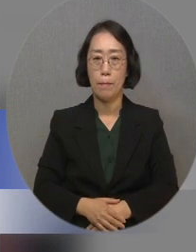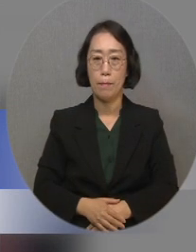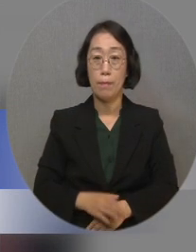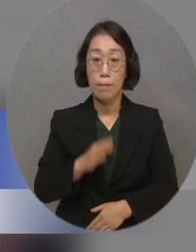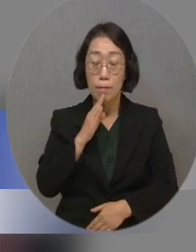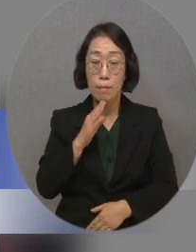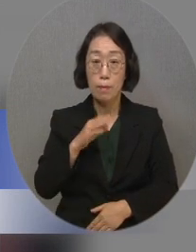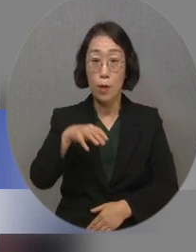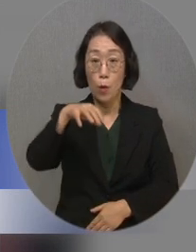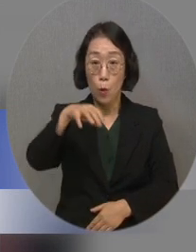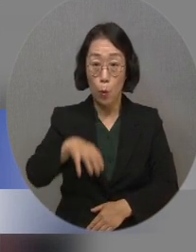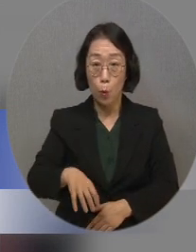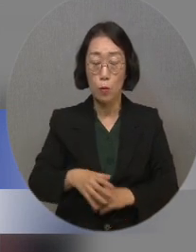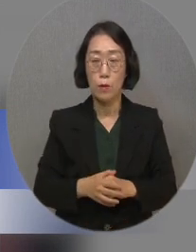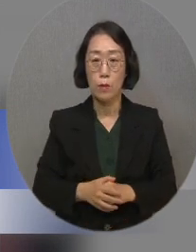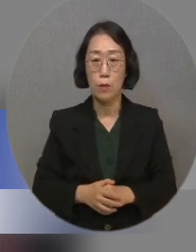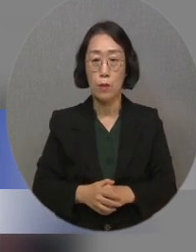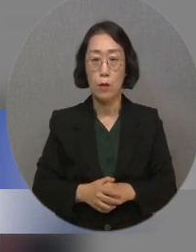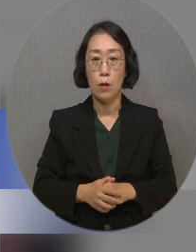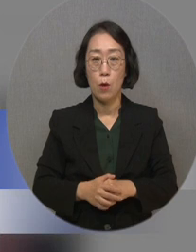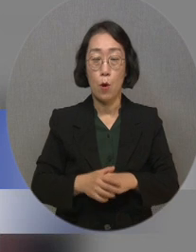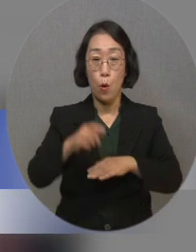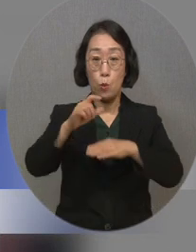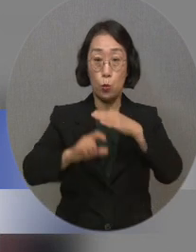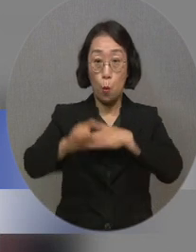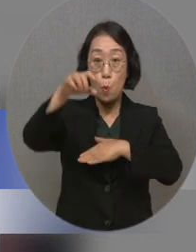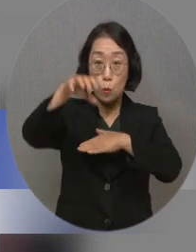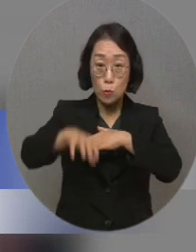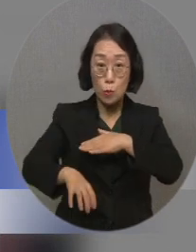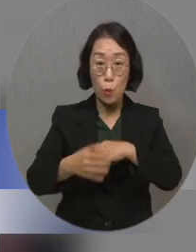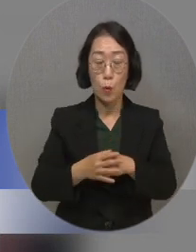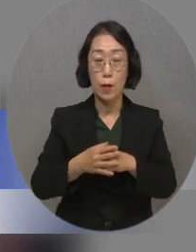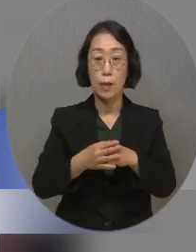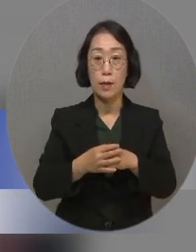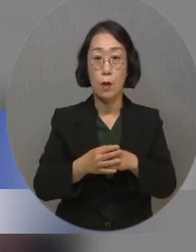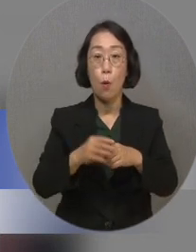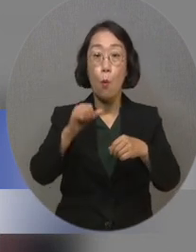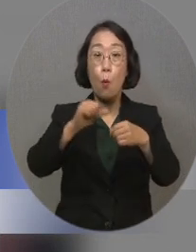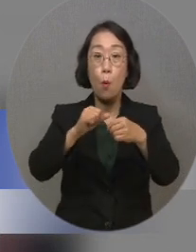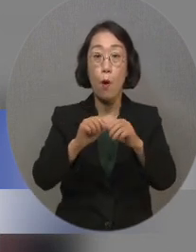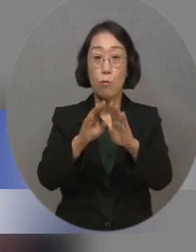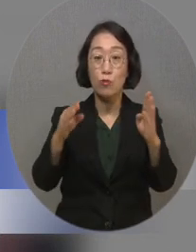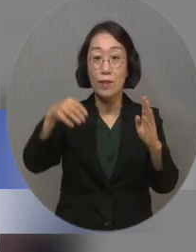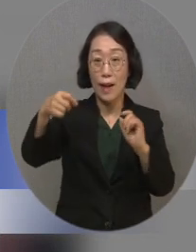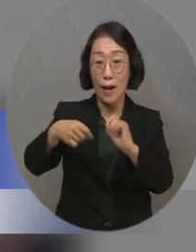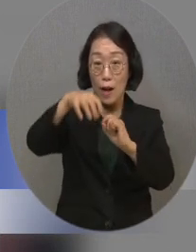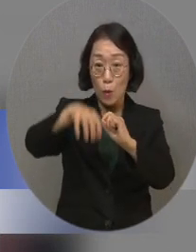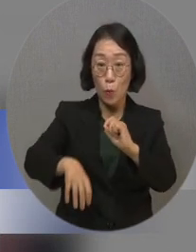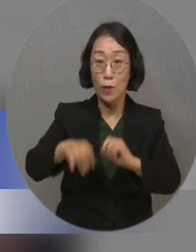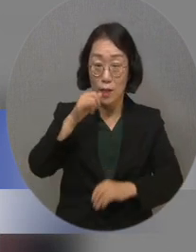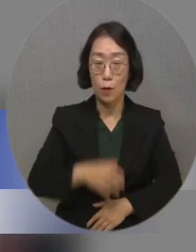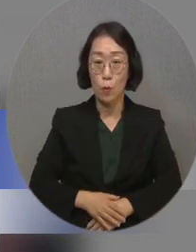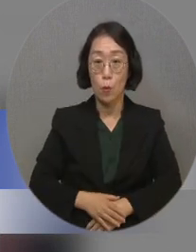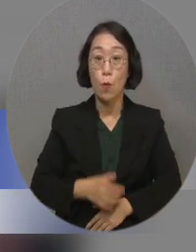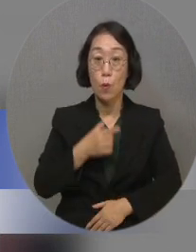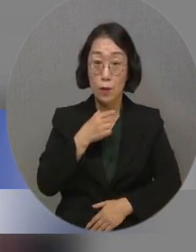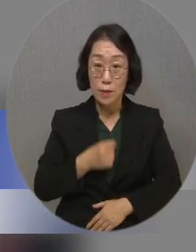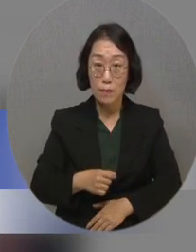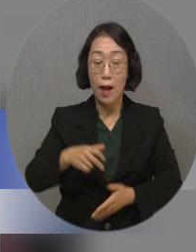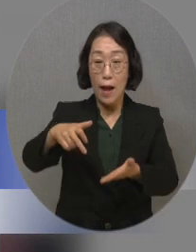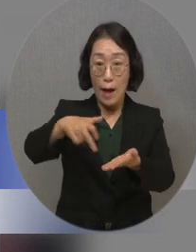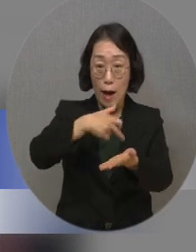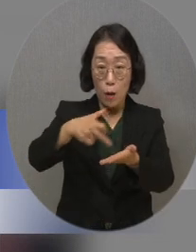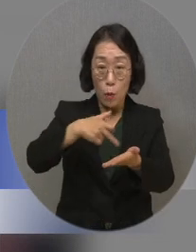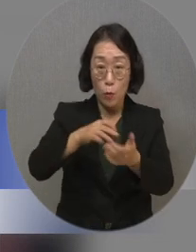광명점은 광명역 동편 1층 5번출구 앞에 자리잡고 있으며 을 원하는 고객은 카카오톡 채널